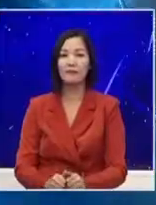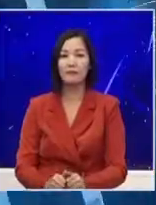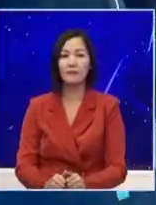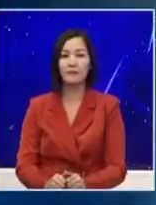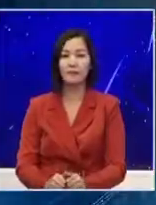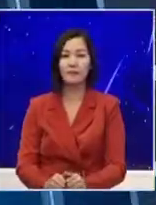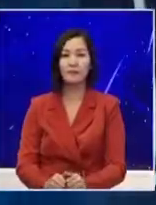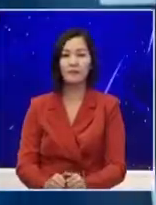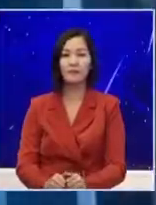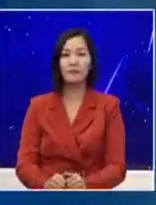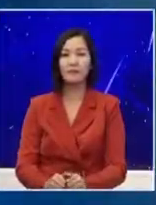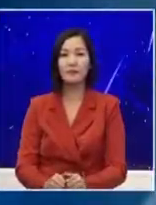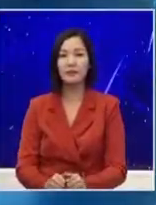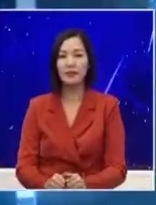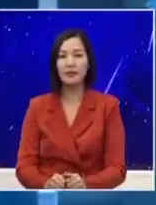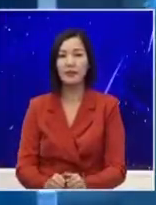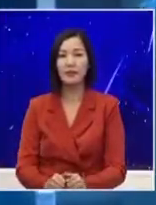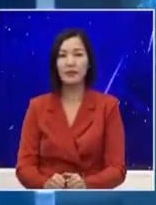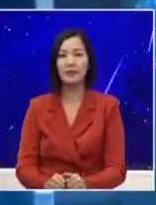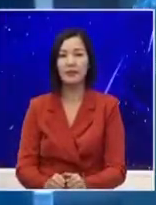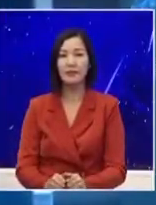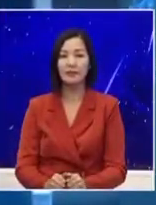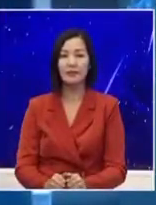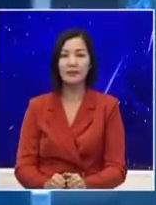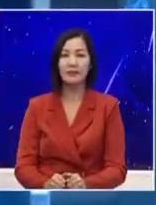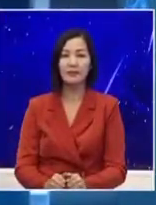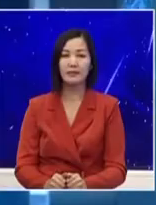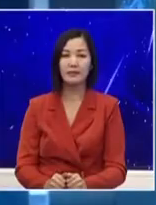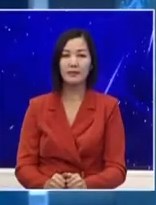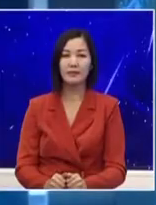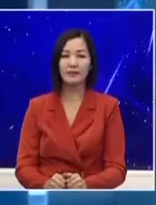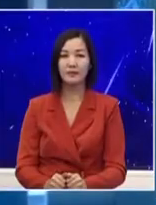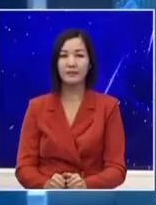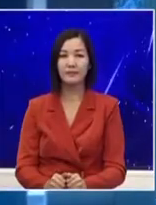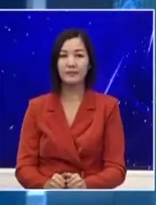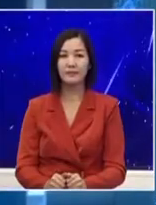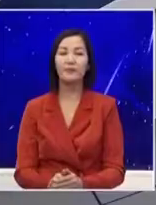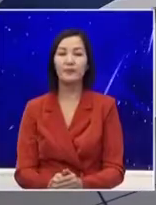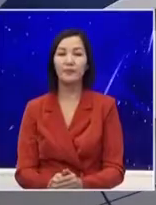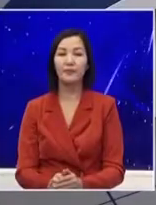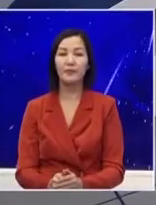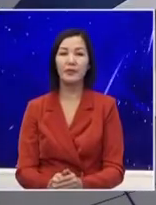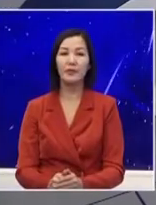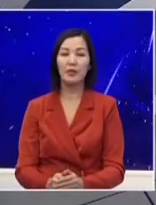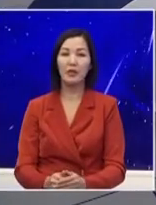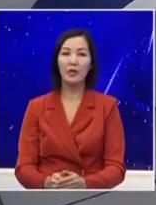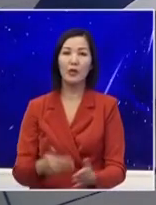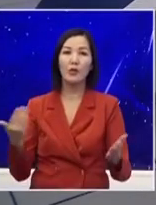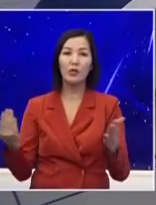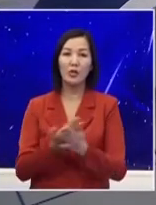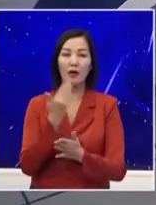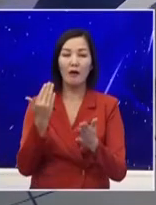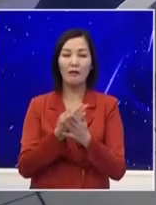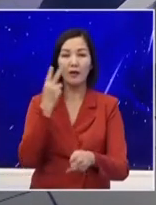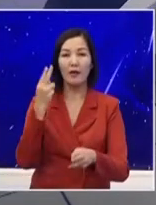Меруерт Қыдырбайқызы, Майди Сайдилдин, облыстық төтенше жағдайлар департаменті қолдауымен. Қымбатты көрермендер,